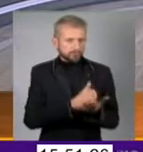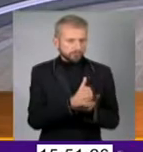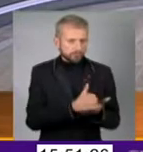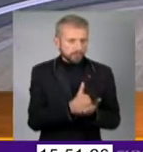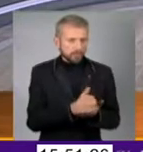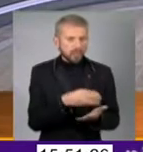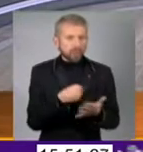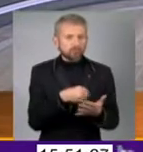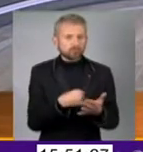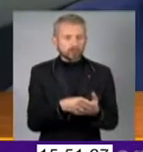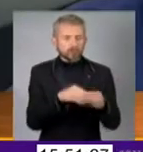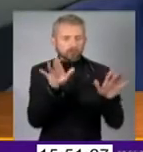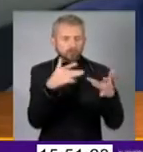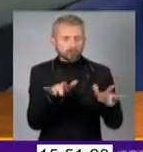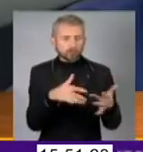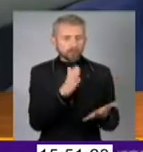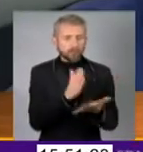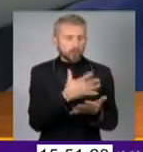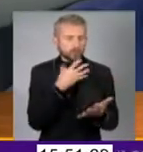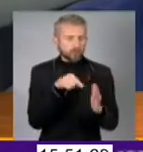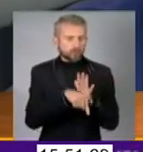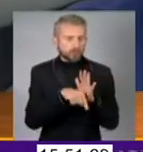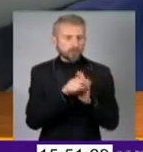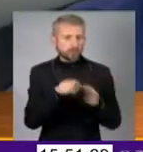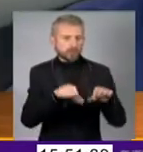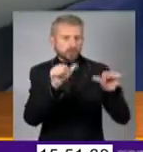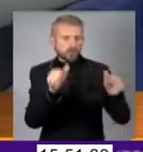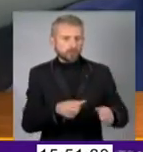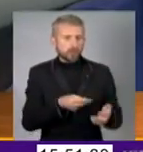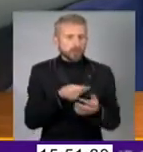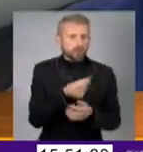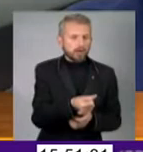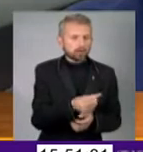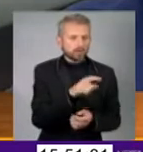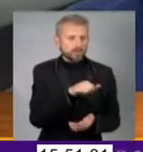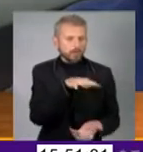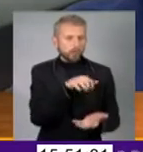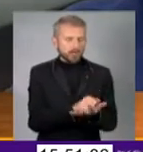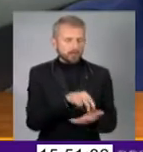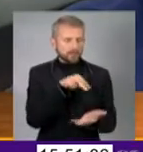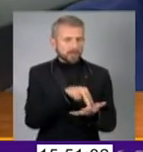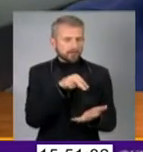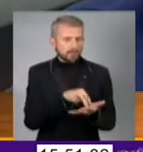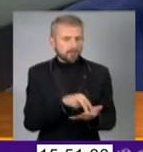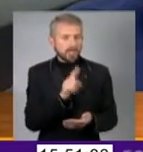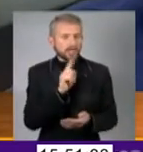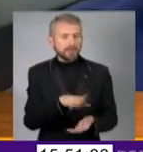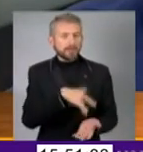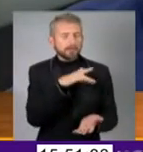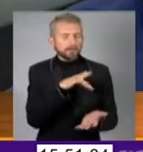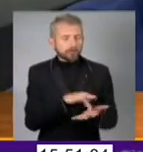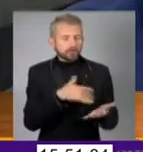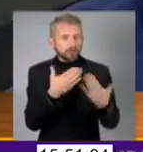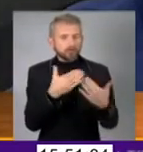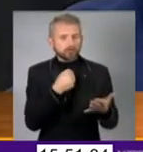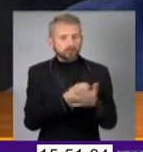бюджетні кошториси, вони мають своє так само значення, вони формуються і сплачуються за орендними відповідними ставками, але місто по